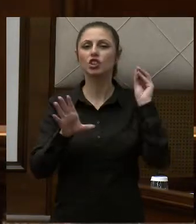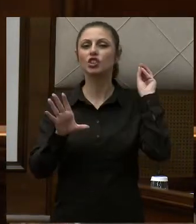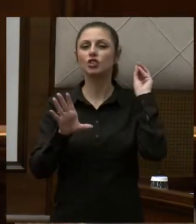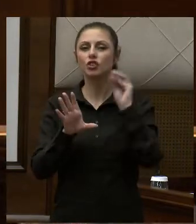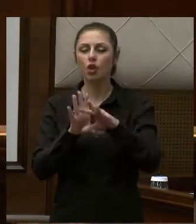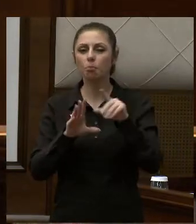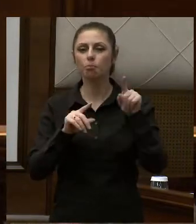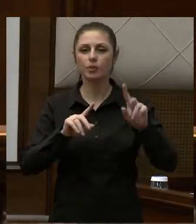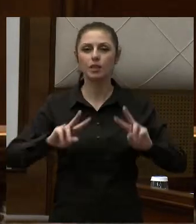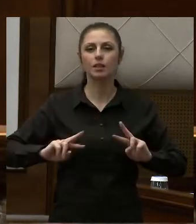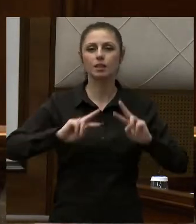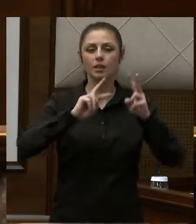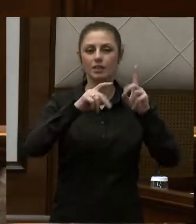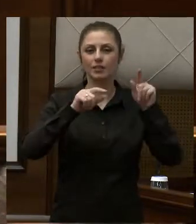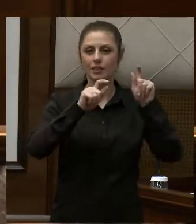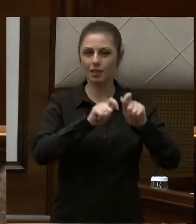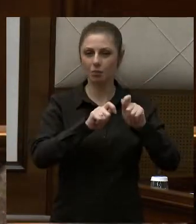yerinden vazgeçildi.